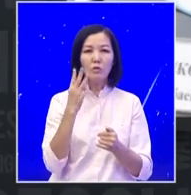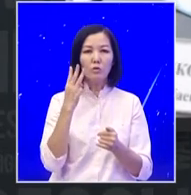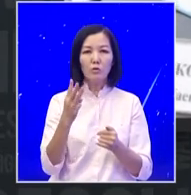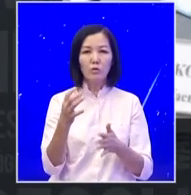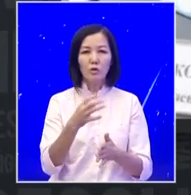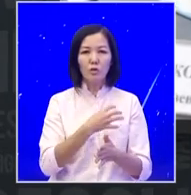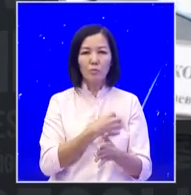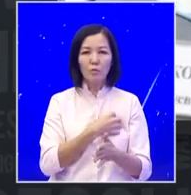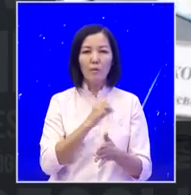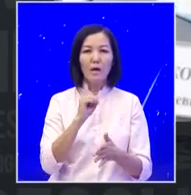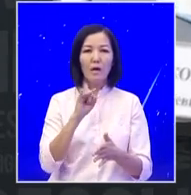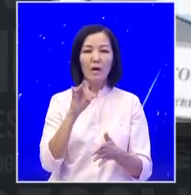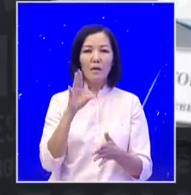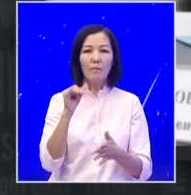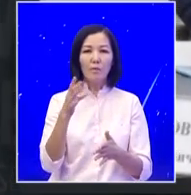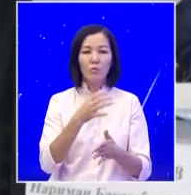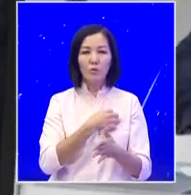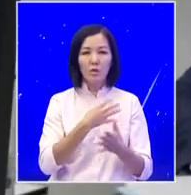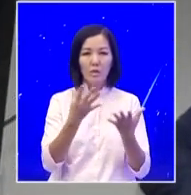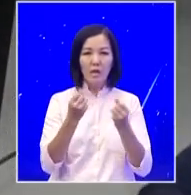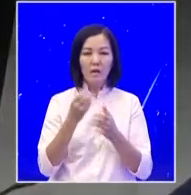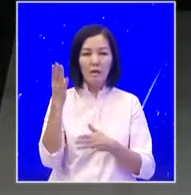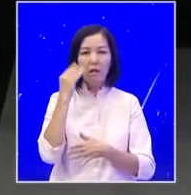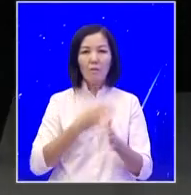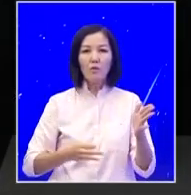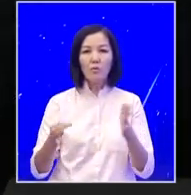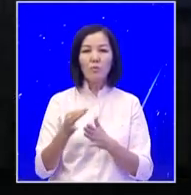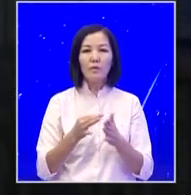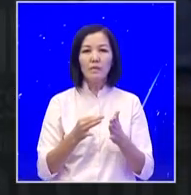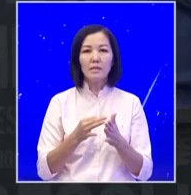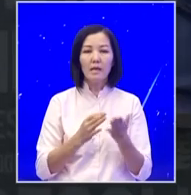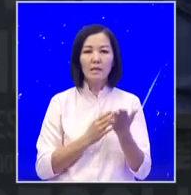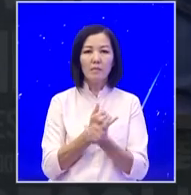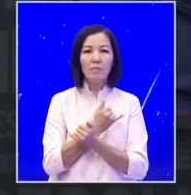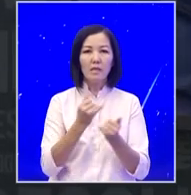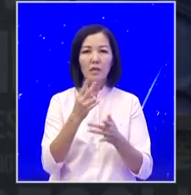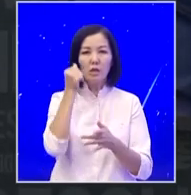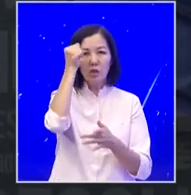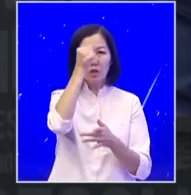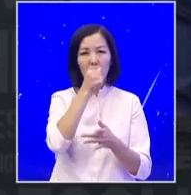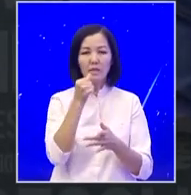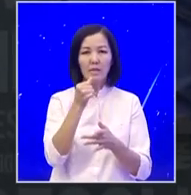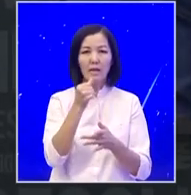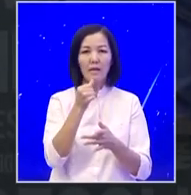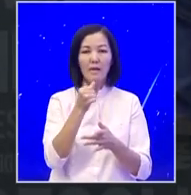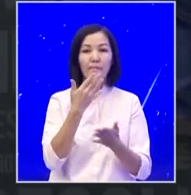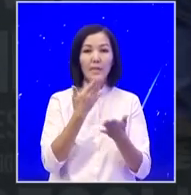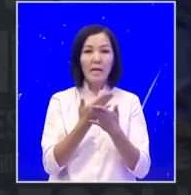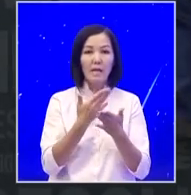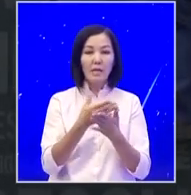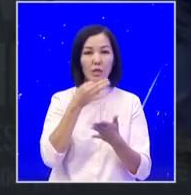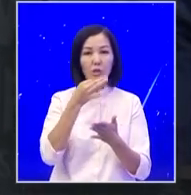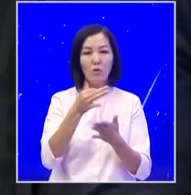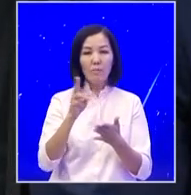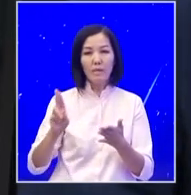3-ші дәрежелі және айбын орден еленген. Алматы облысында қызмет еткен 2 жылда өзінің кәсіби маман екенін дәлелдеді. Жауапты